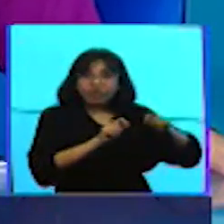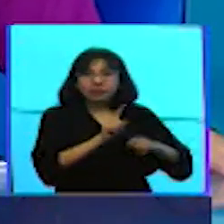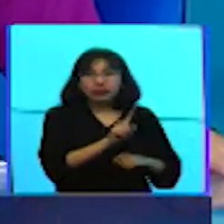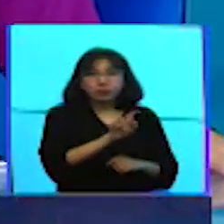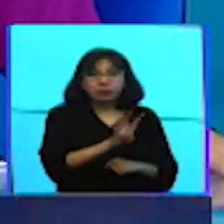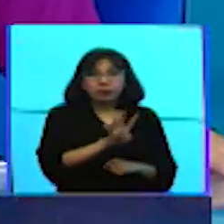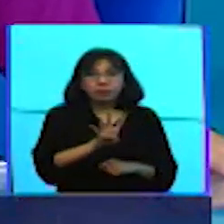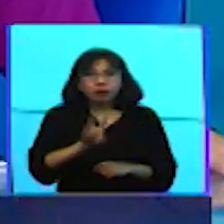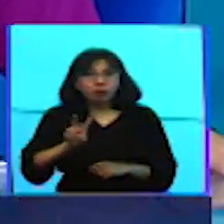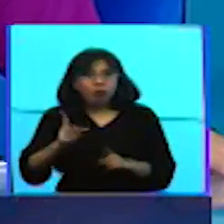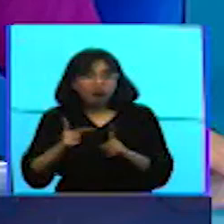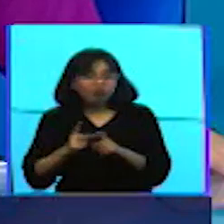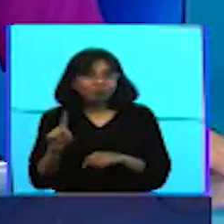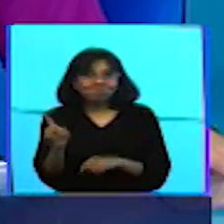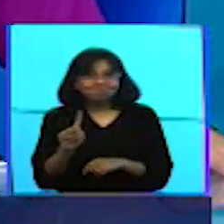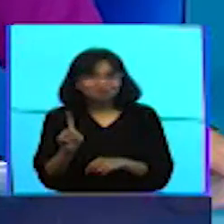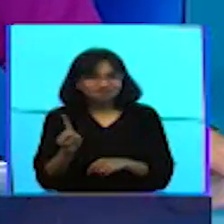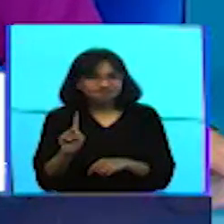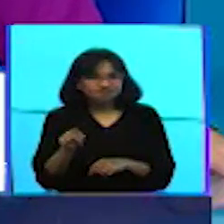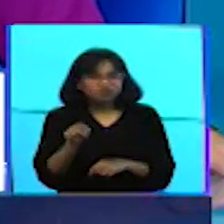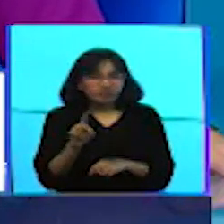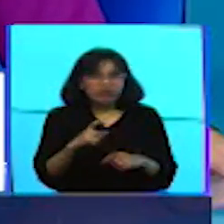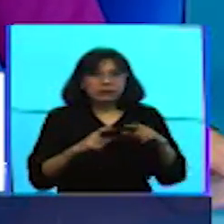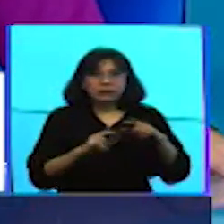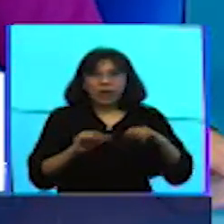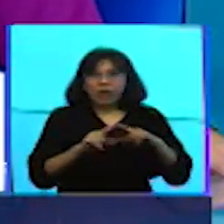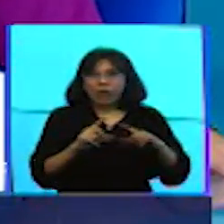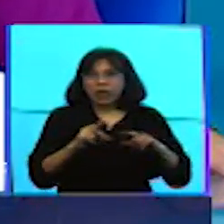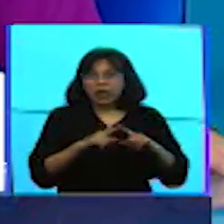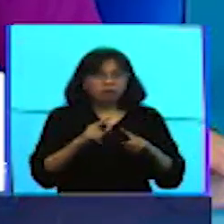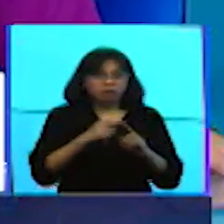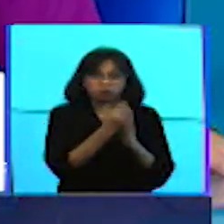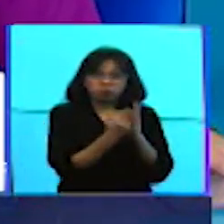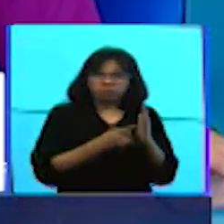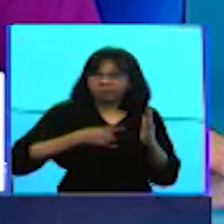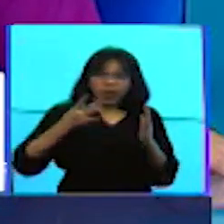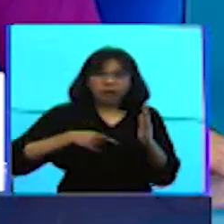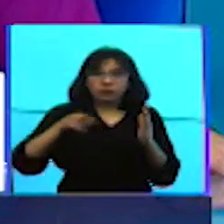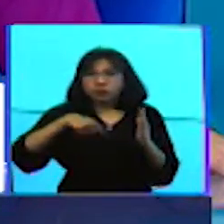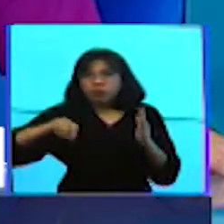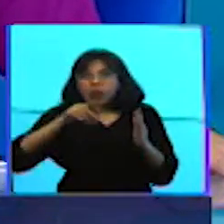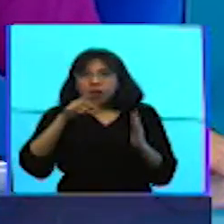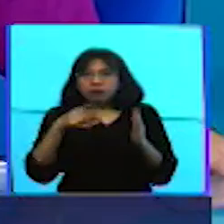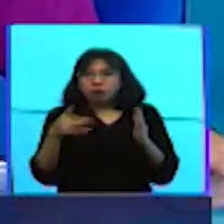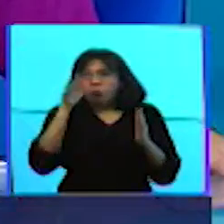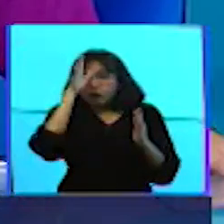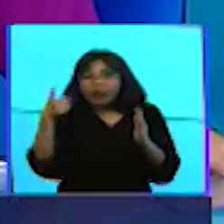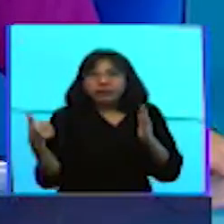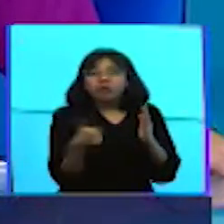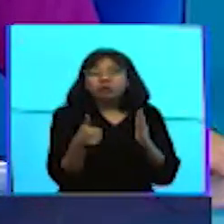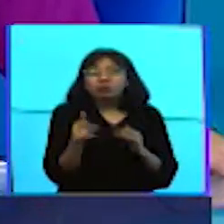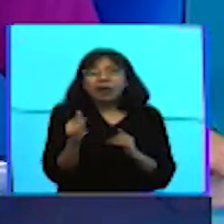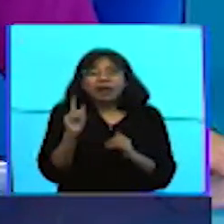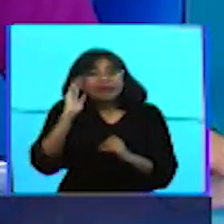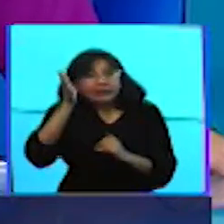bertujuan memperketat syarat perjalanan warga. Pengetatan syarat perjalanan diharapkan dapat menghalau mobilitas warga untuk mencegah lonjakan kasus